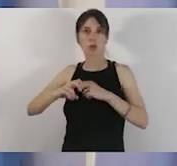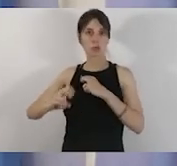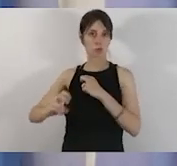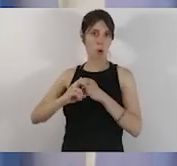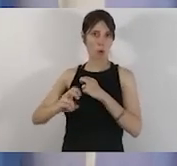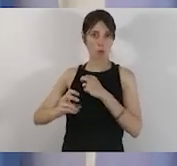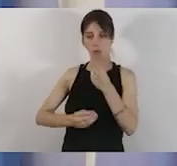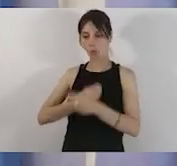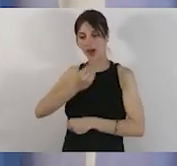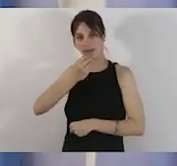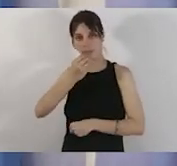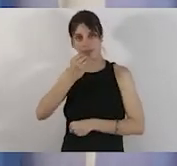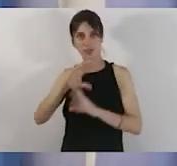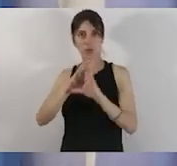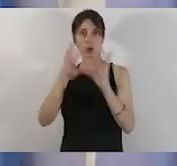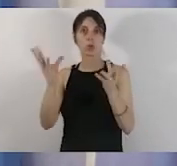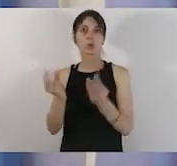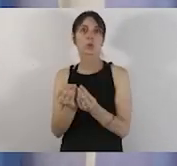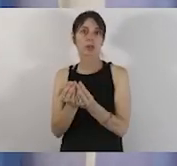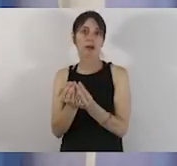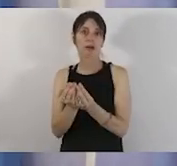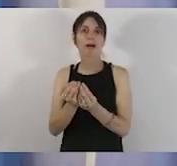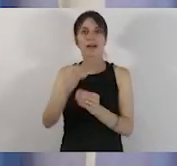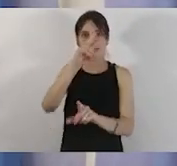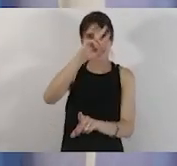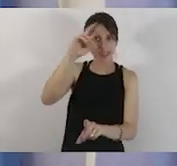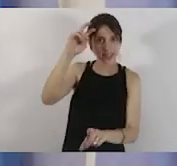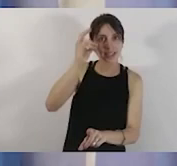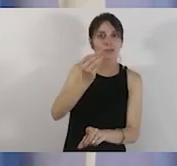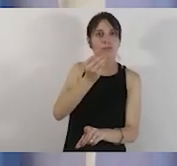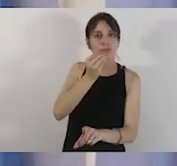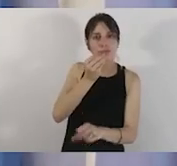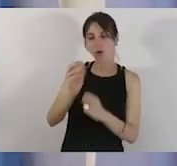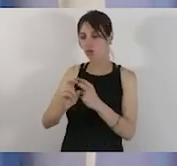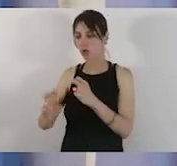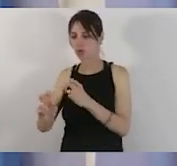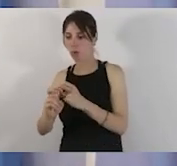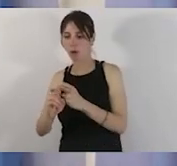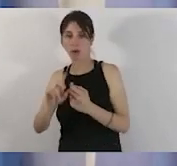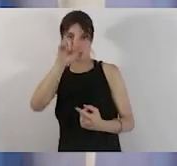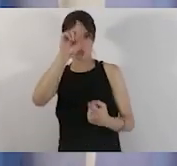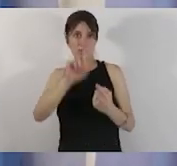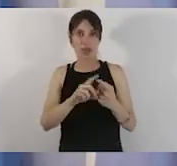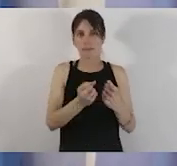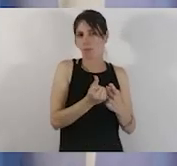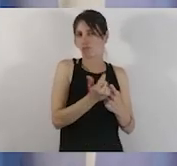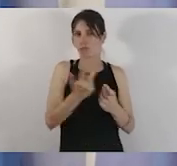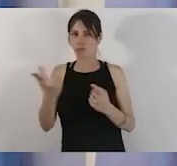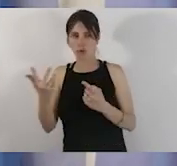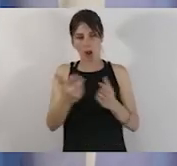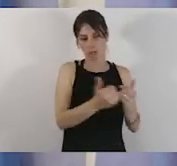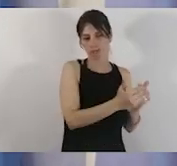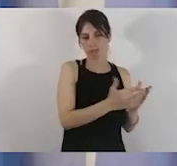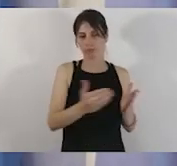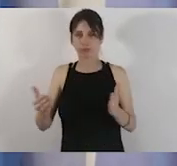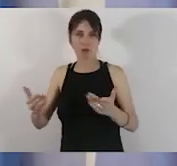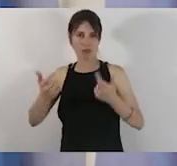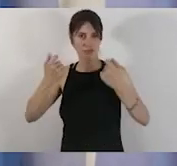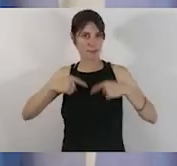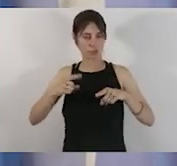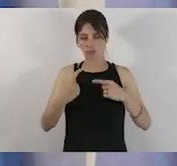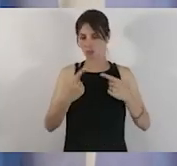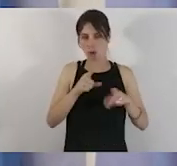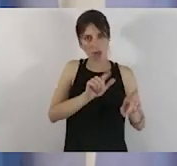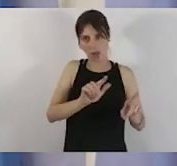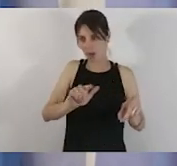d'alimentation, en transversal sur beaucoup de thématiques, donc je vous laisse le lire. En